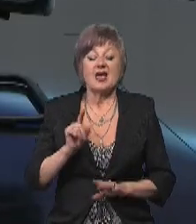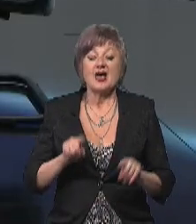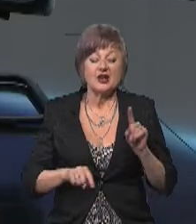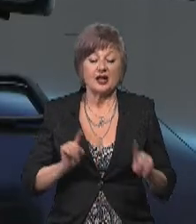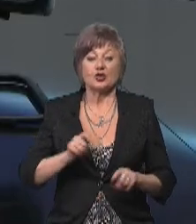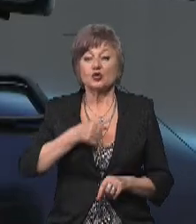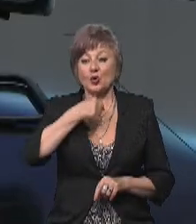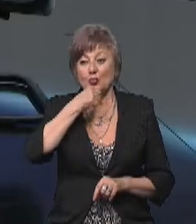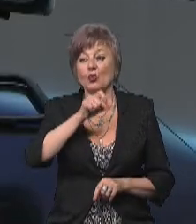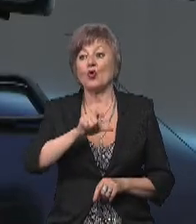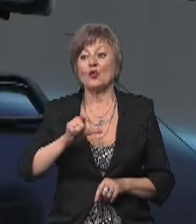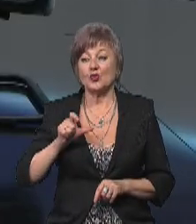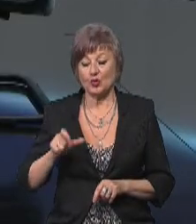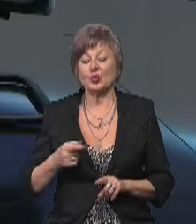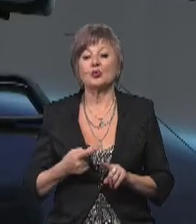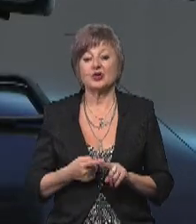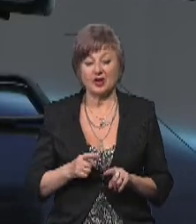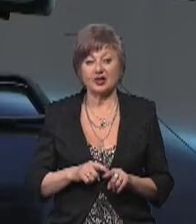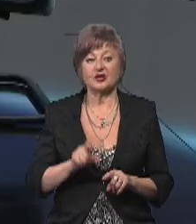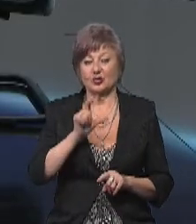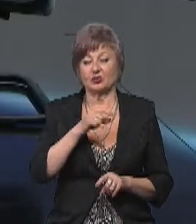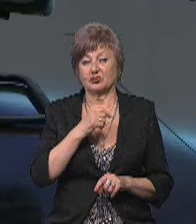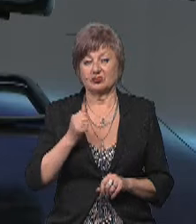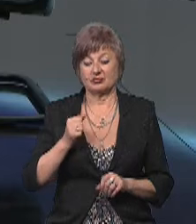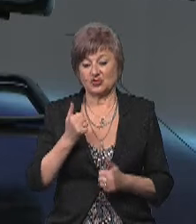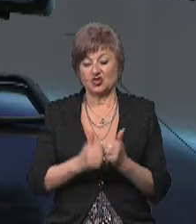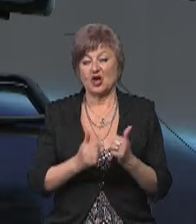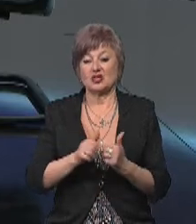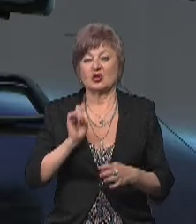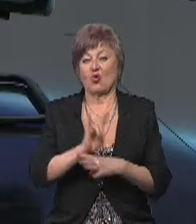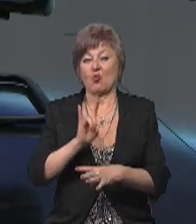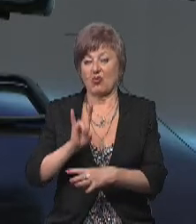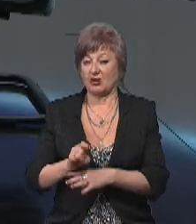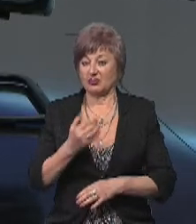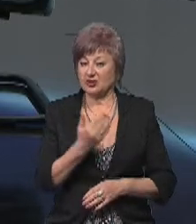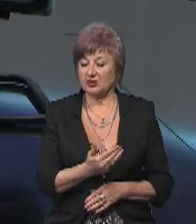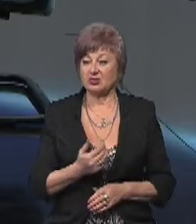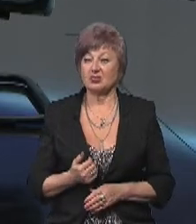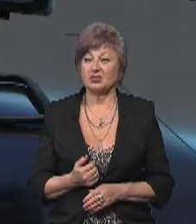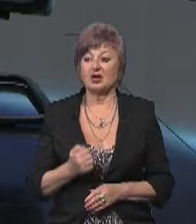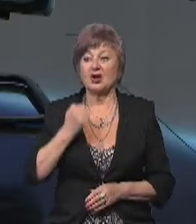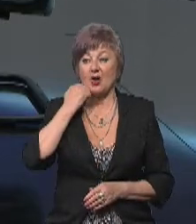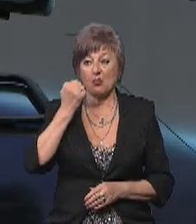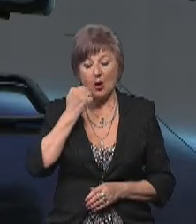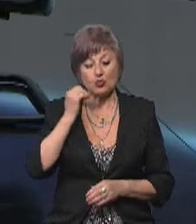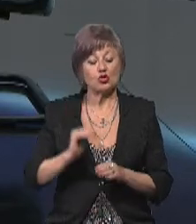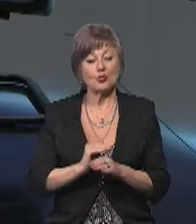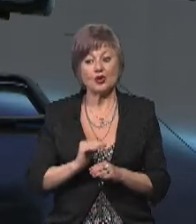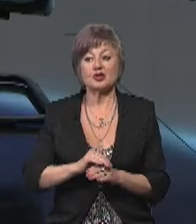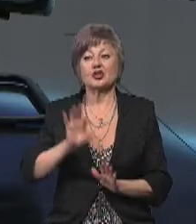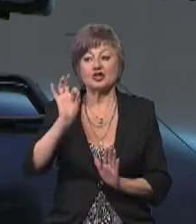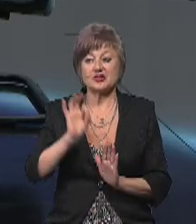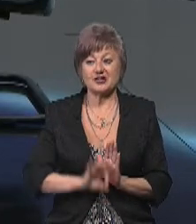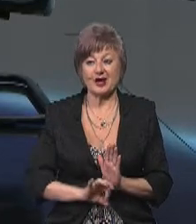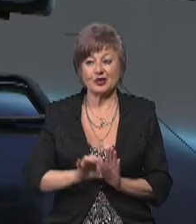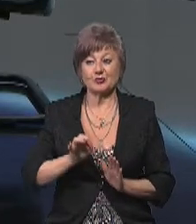люди оказуються об'єктом для шахрайства. І, звісно, бабушка молодець, що